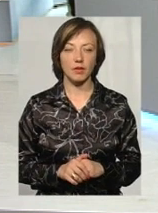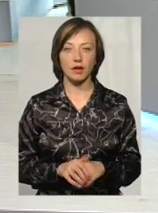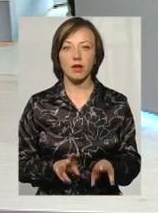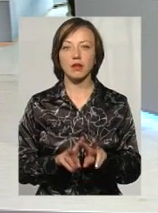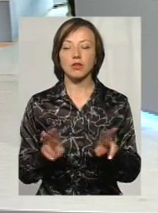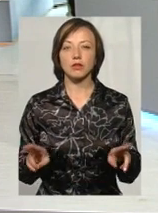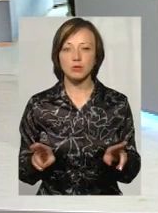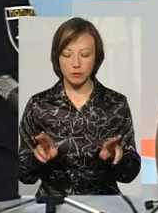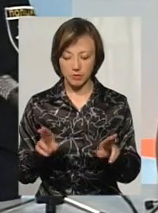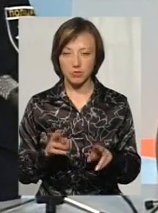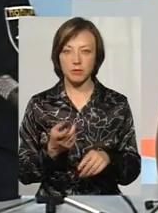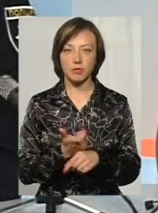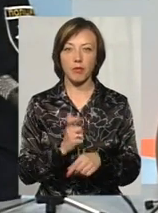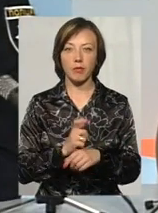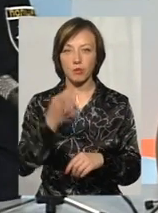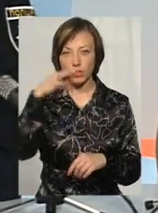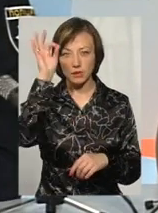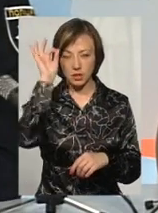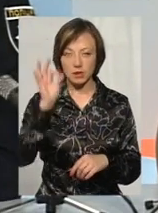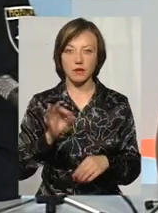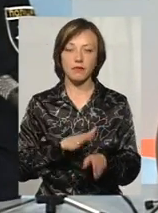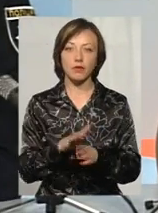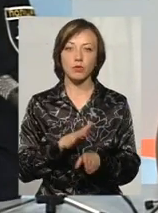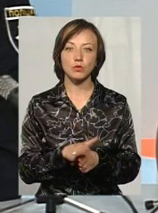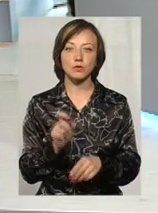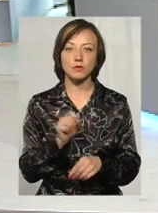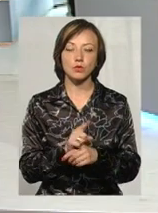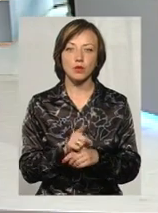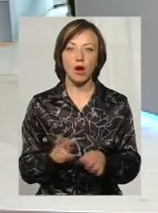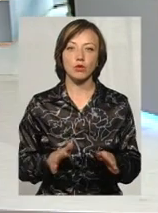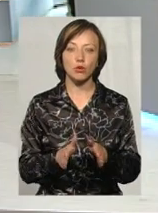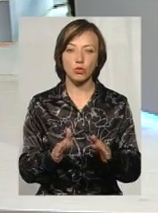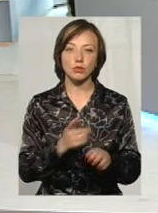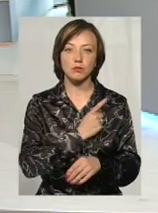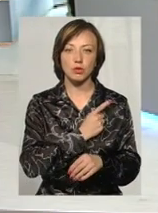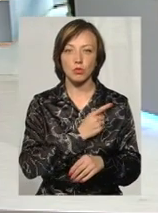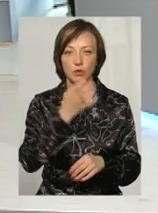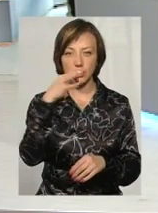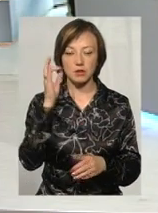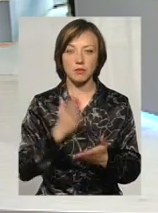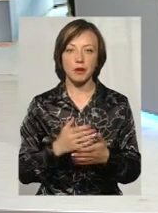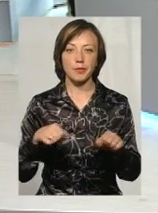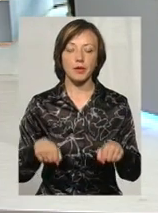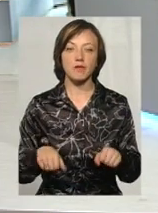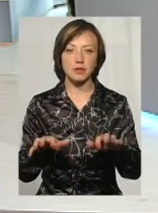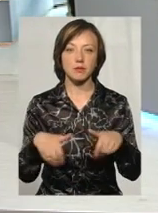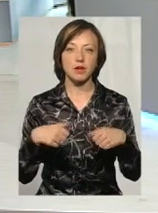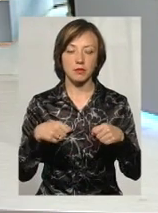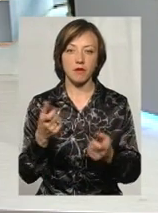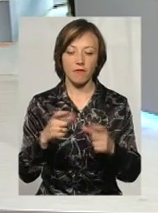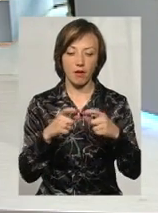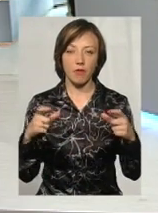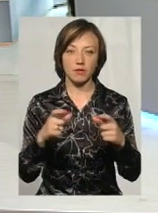так і патрульні поліцейські, які виконують функцію фактично дорожнього патрульного поліцейського, вони мають право забирати права водія